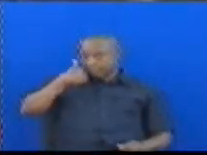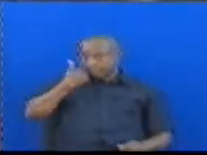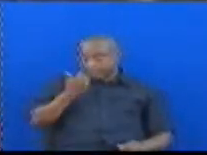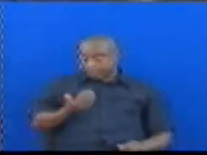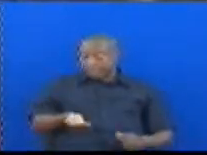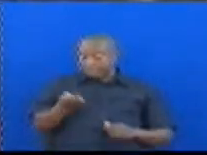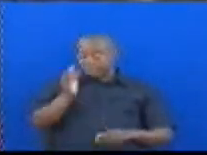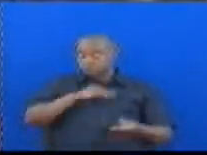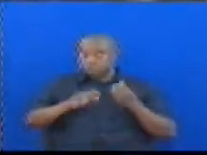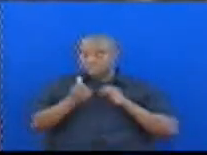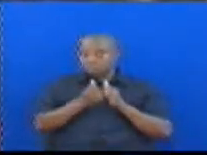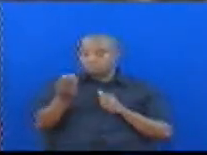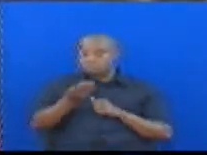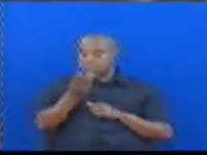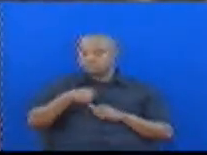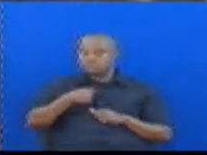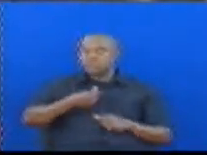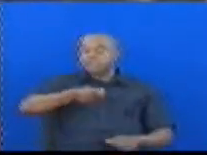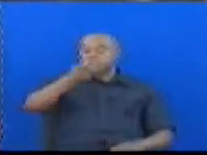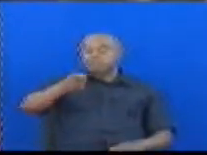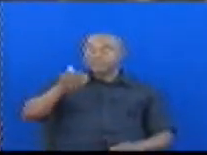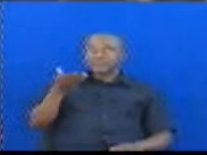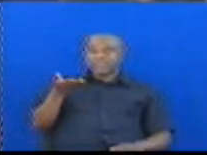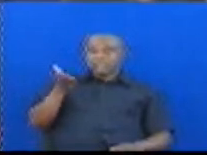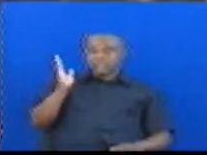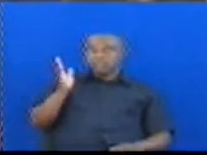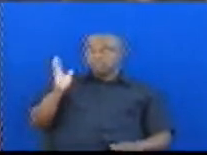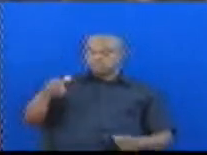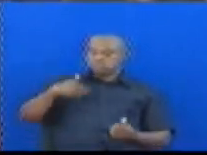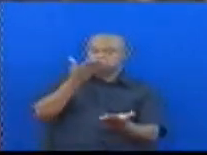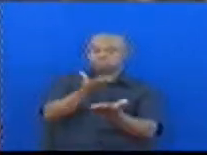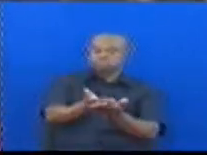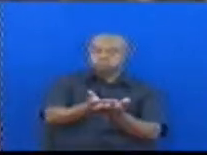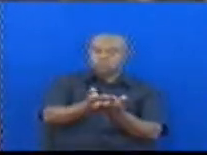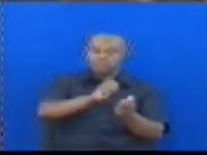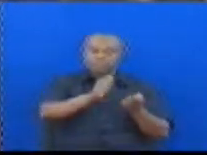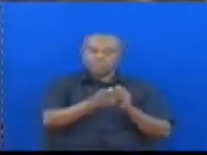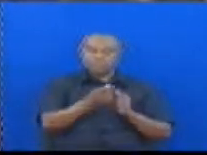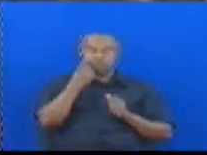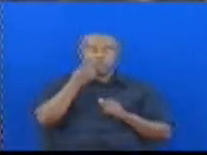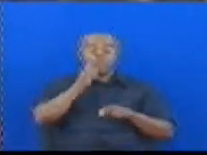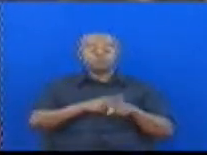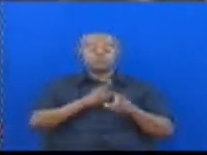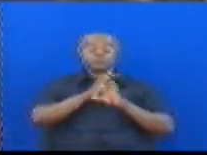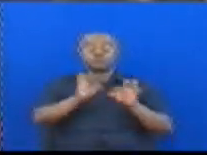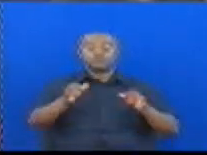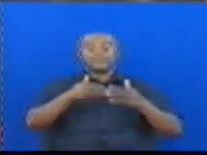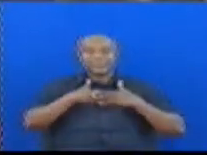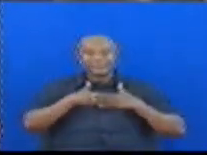kuchangia machache hayo, na wapongeze sana serikali kwa kuleta marekebisho haya, ni muafaka. Asante.